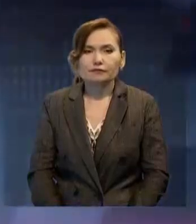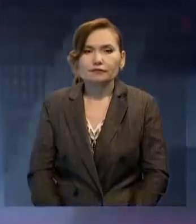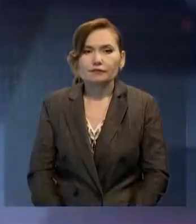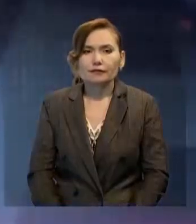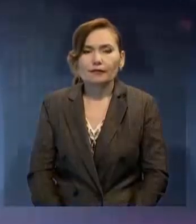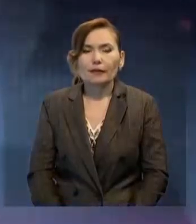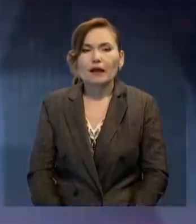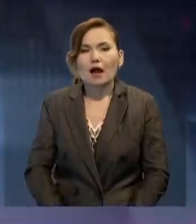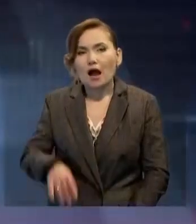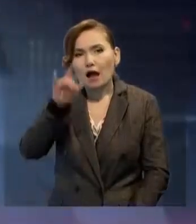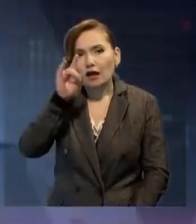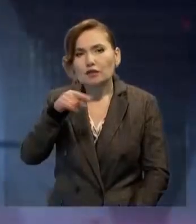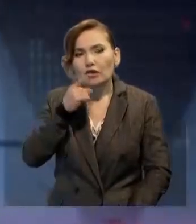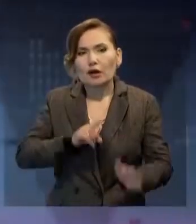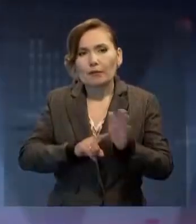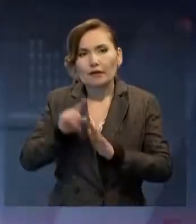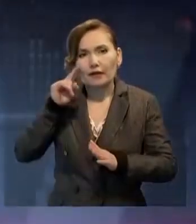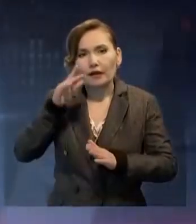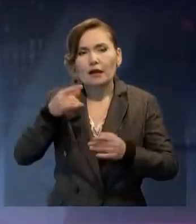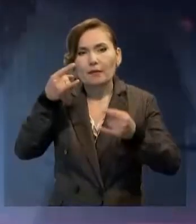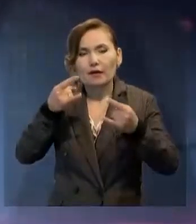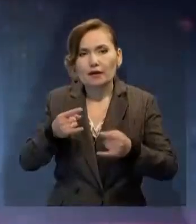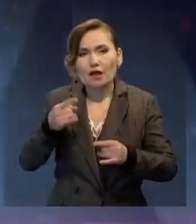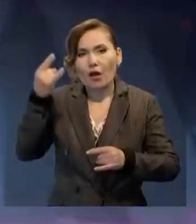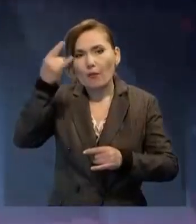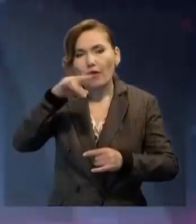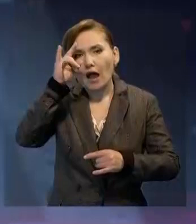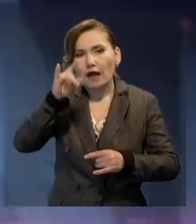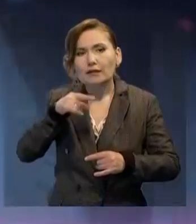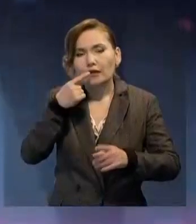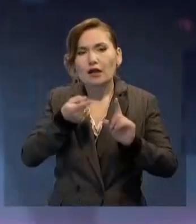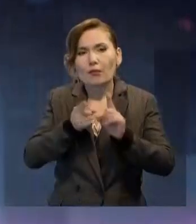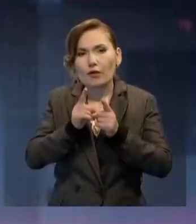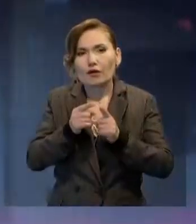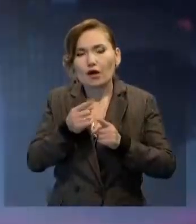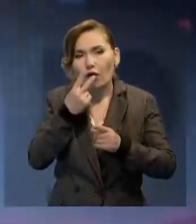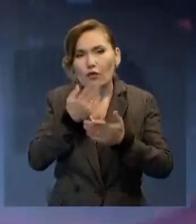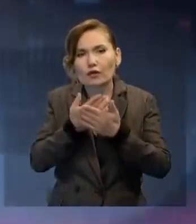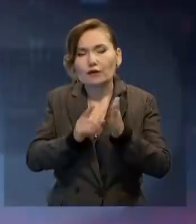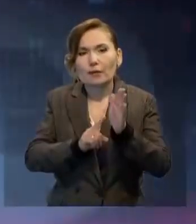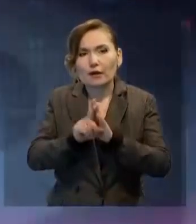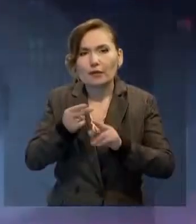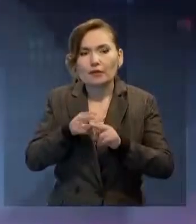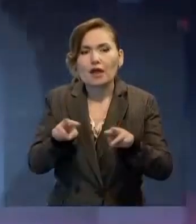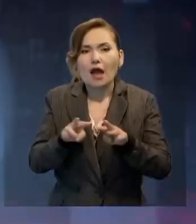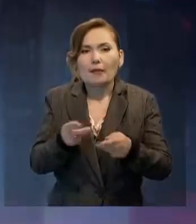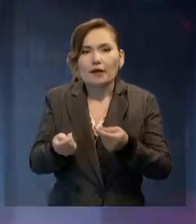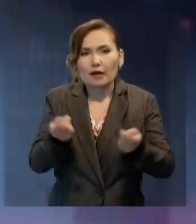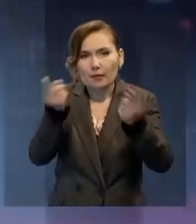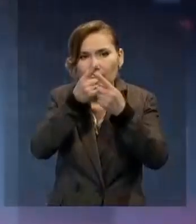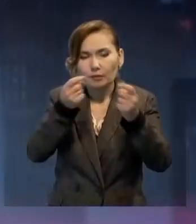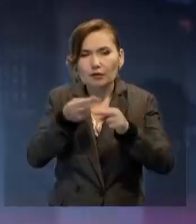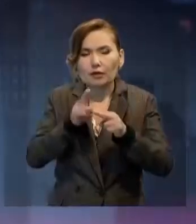кежи кейіпкерлері қазақша сөйлейді. Танымал телеарнаның белгілі мультфильмдері қазақ тілінде көрсетіле бастайды. Ақпарат және қоғамдық даму